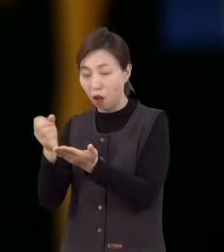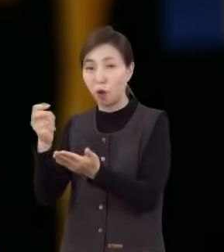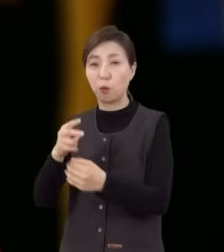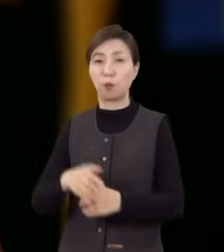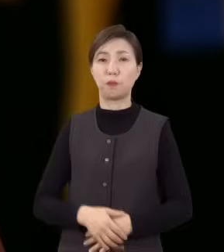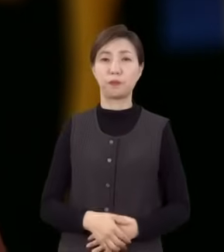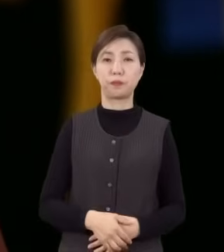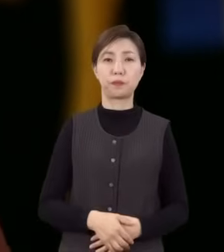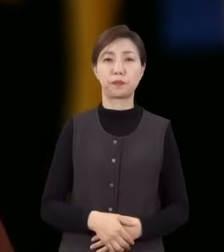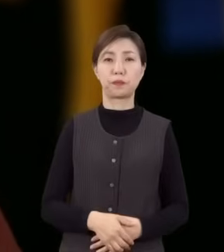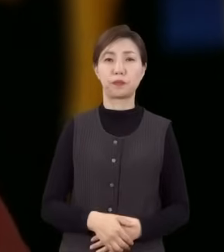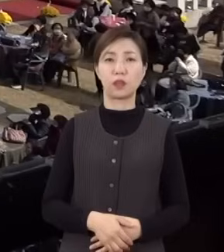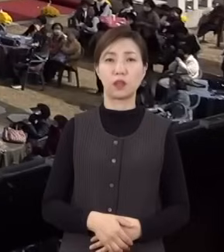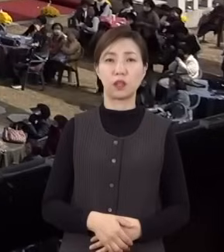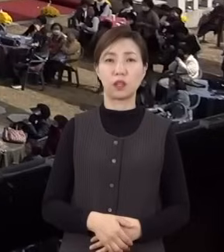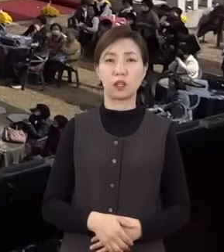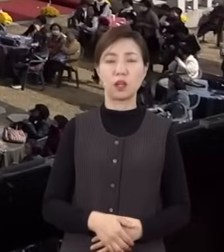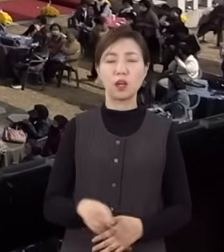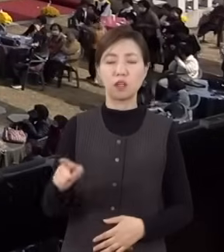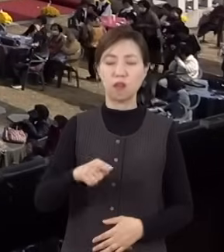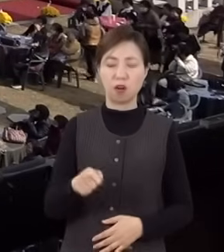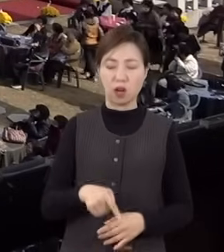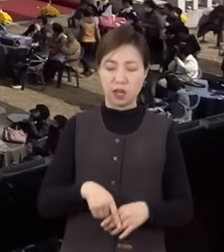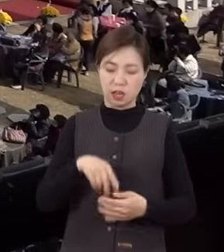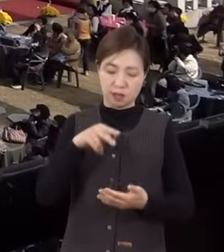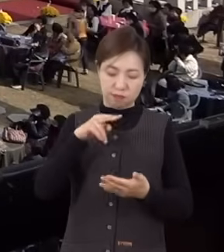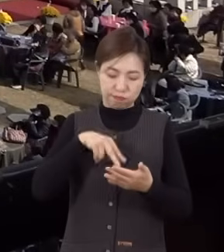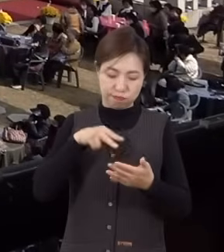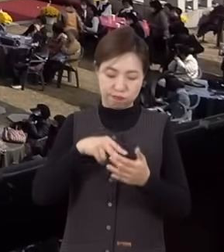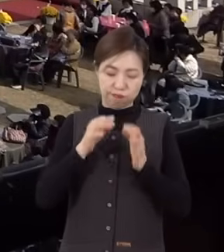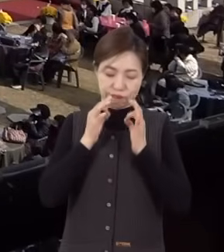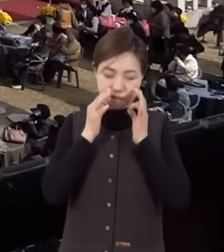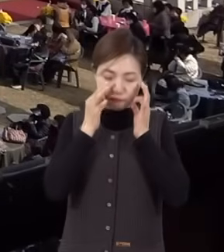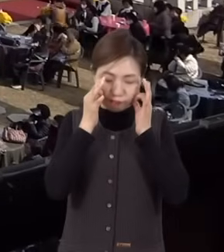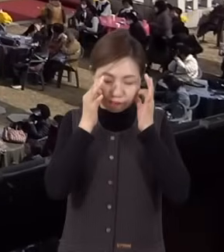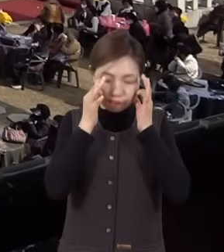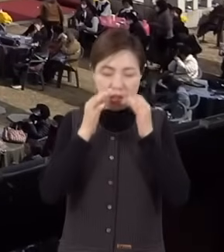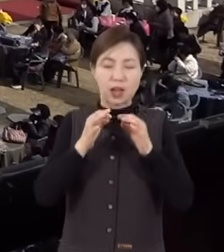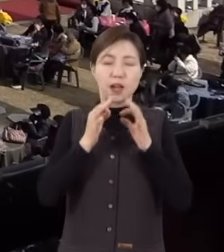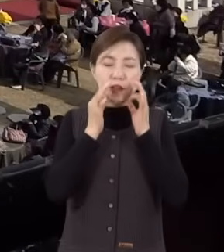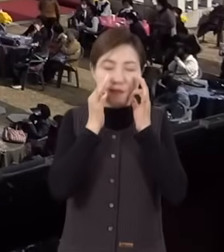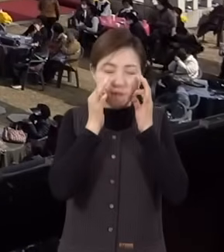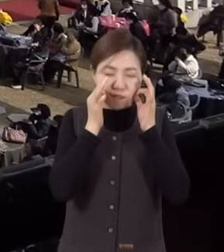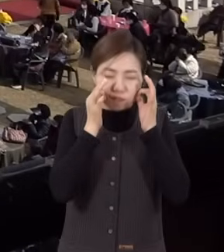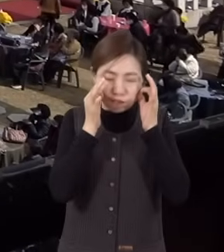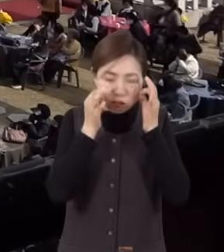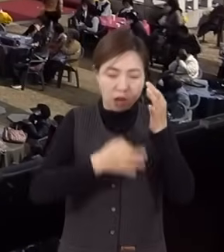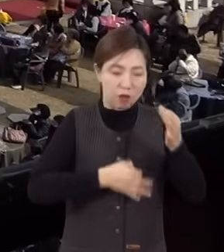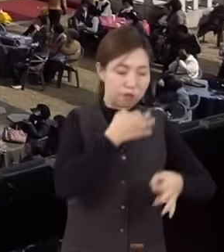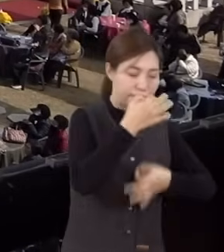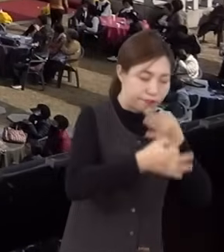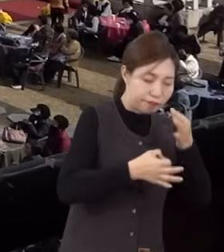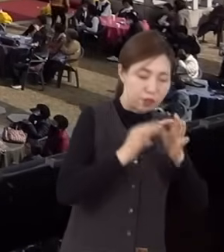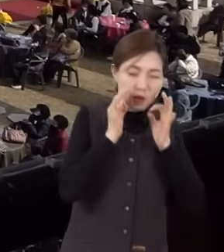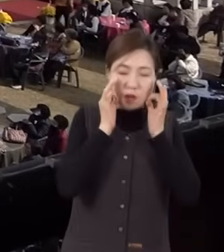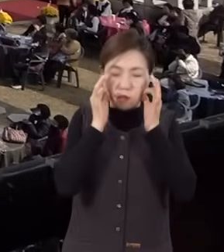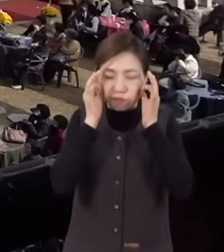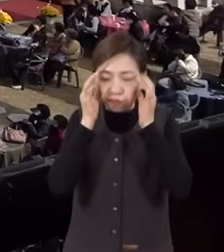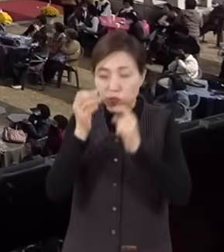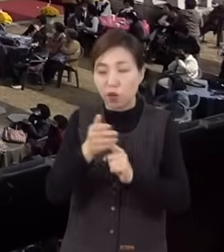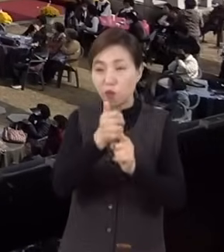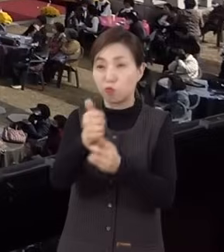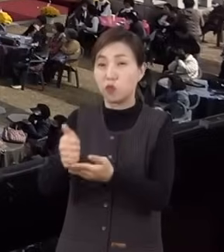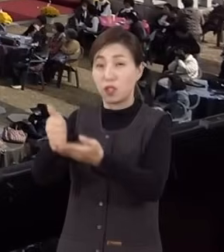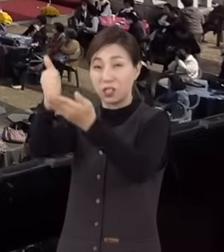마음을 집중해봐라. 그 공덕이 헤아릴 수 없이 깊고 높을